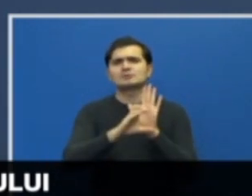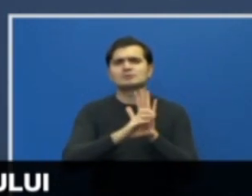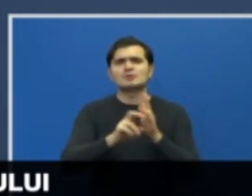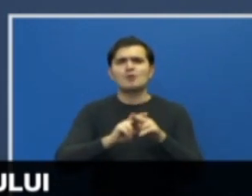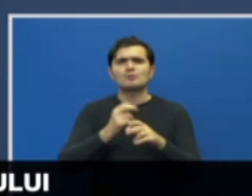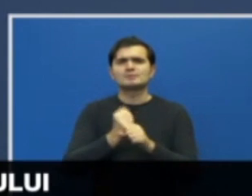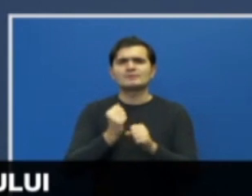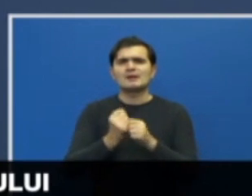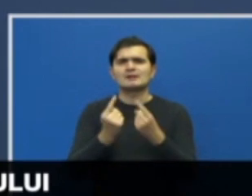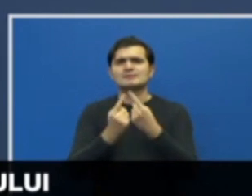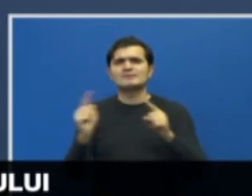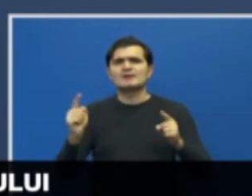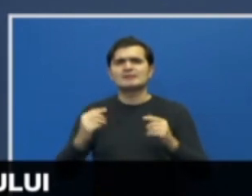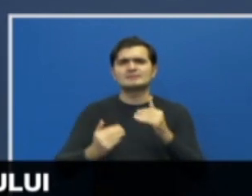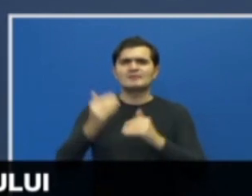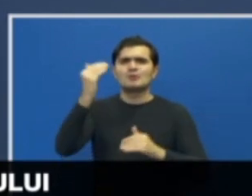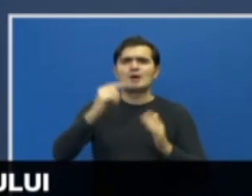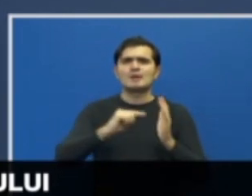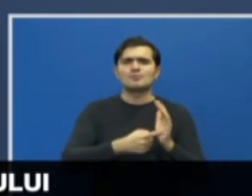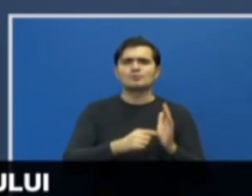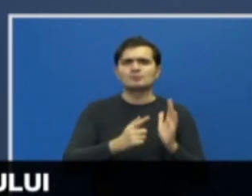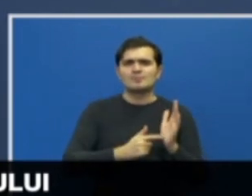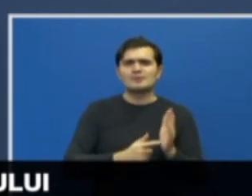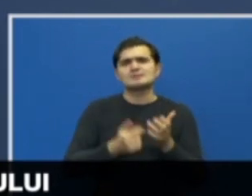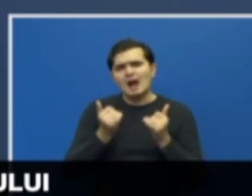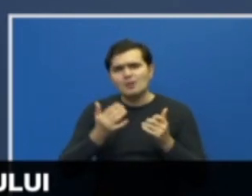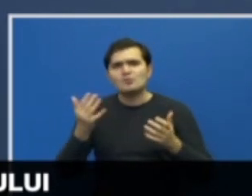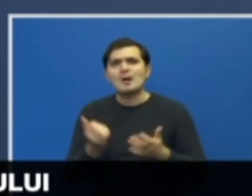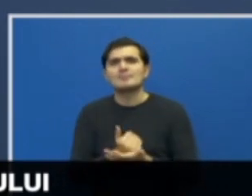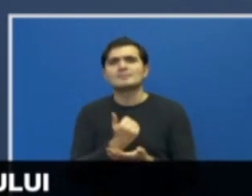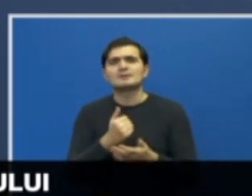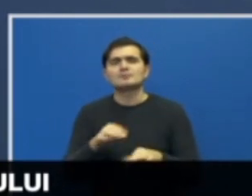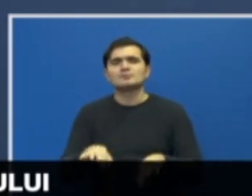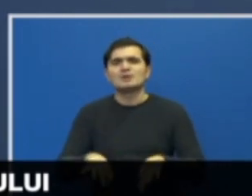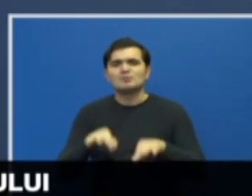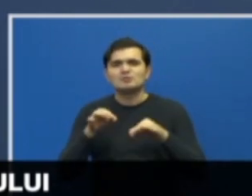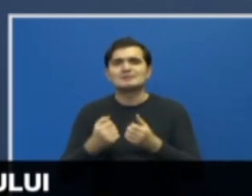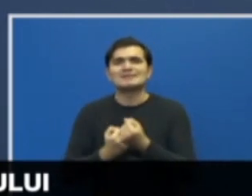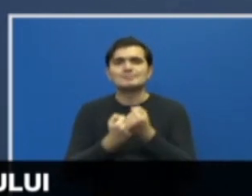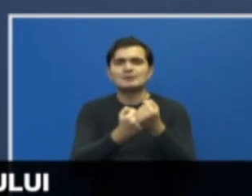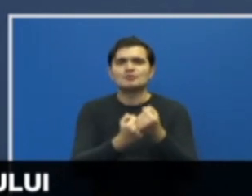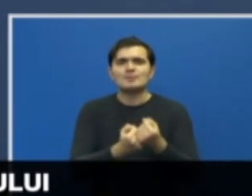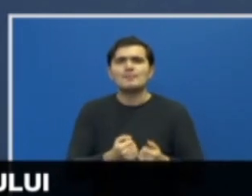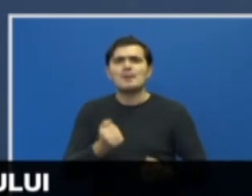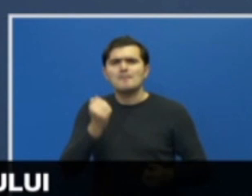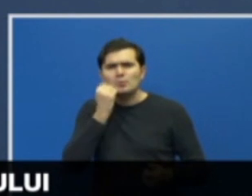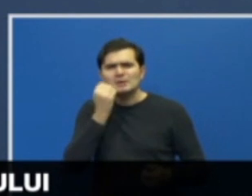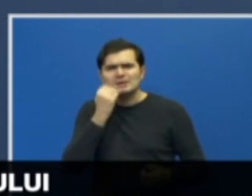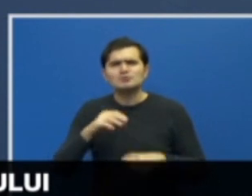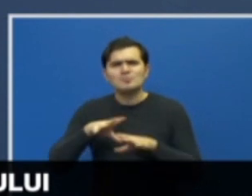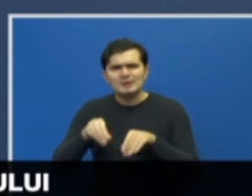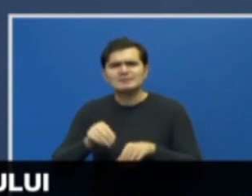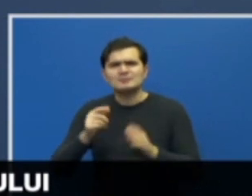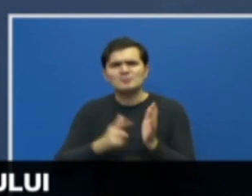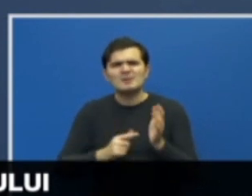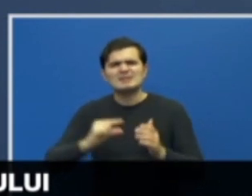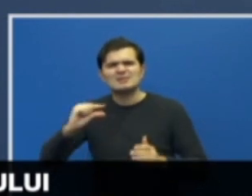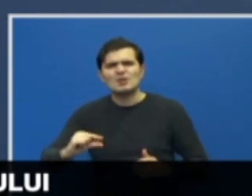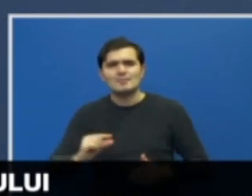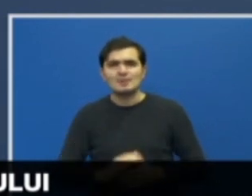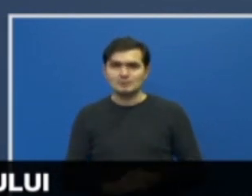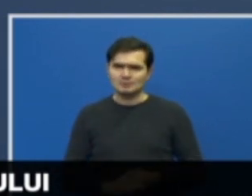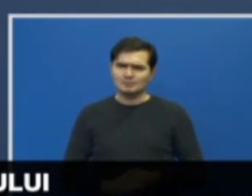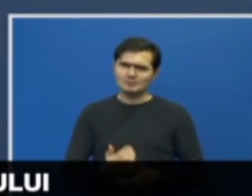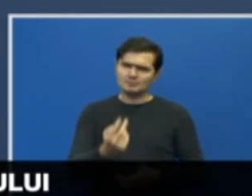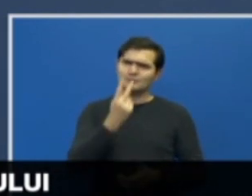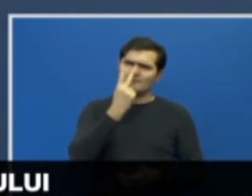valoarea punctului de pensie, să îi sprijine pe acei părinți și bunici ai noștri care au pensiile cele mai mici. De asemenea, am